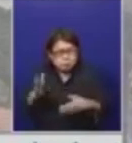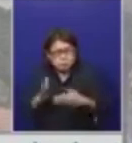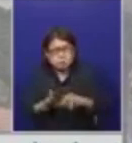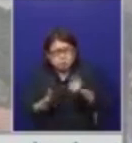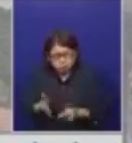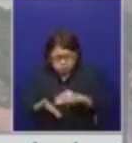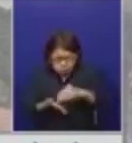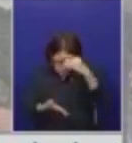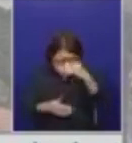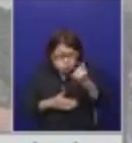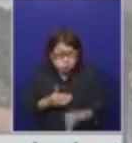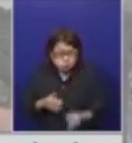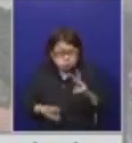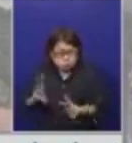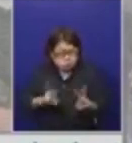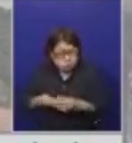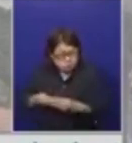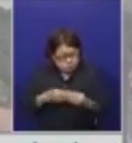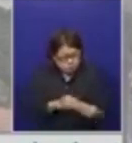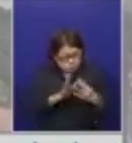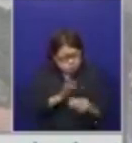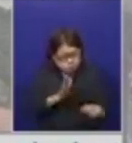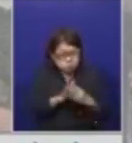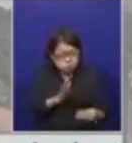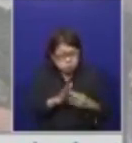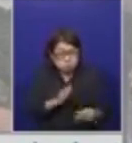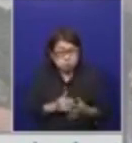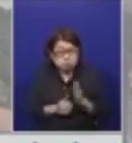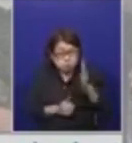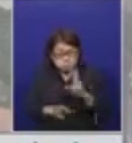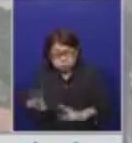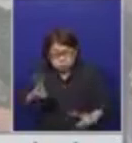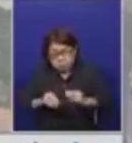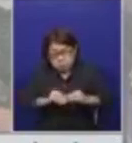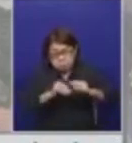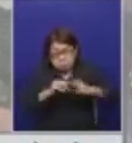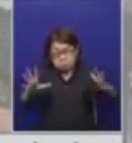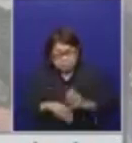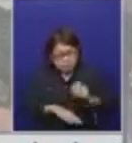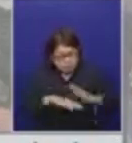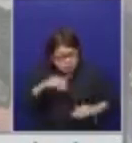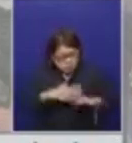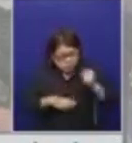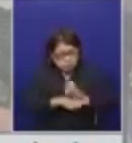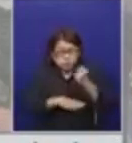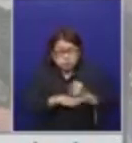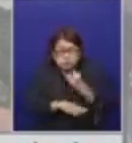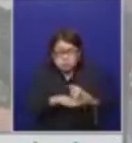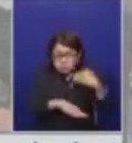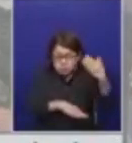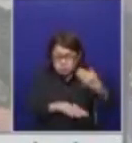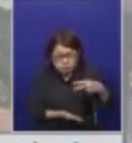ะครับเพื่อชะลอการเข้าสู่ตลาดแรงงานนะครับแล้วก็ให้มีทักษะเพิ่มเติมเพื่อให้เขาสามารถประกอบอ